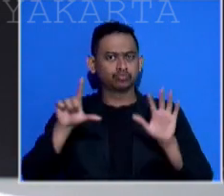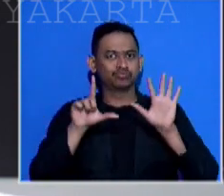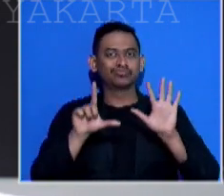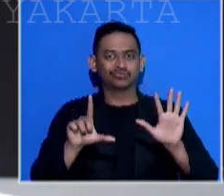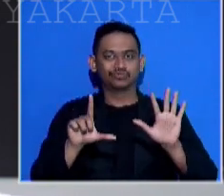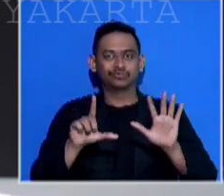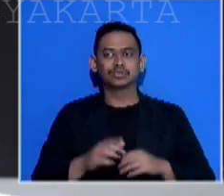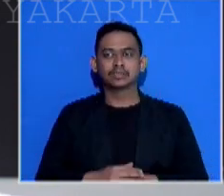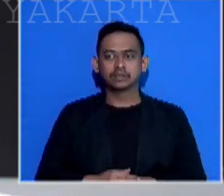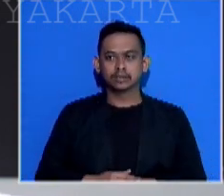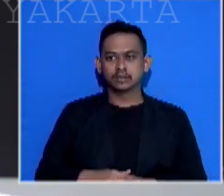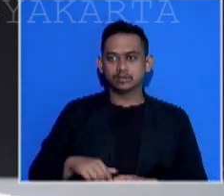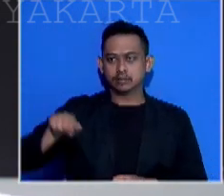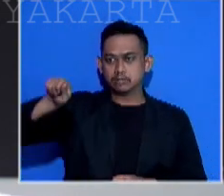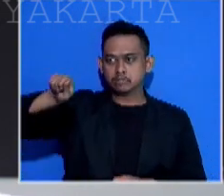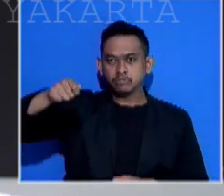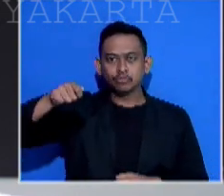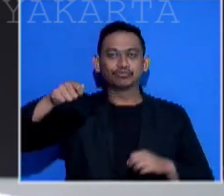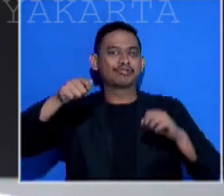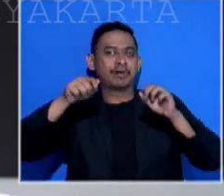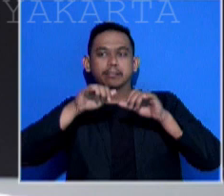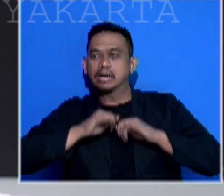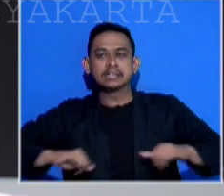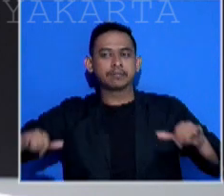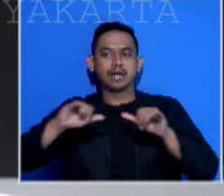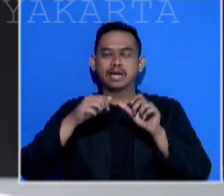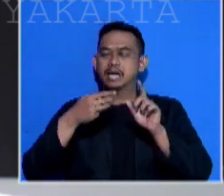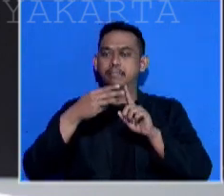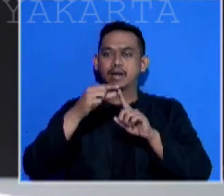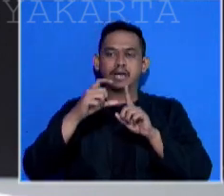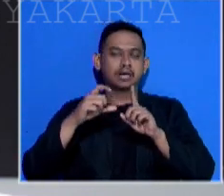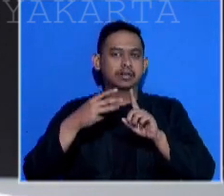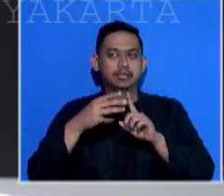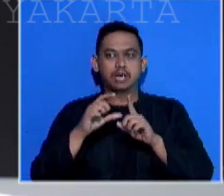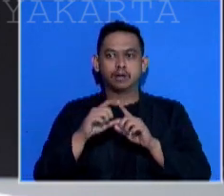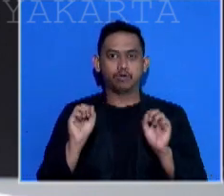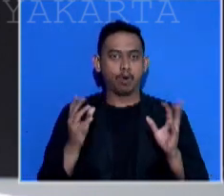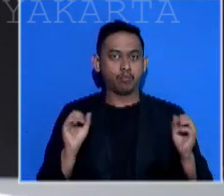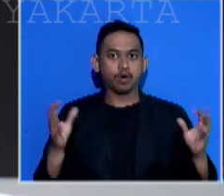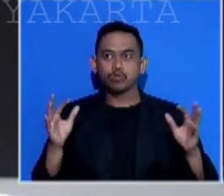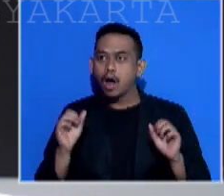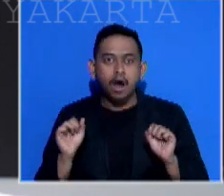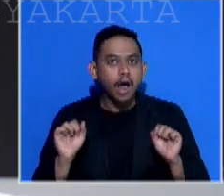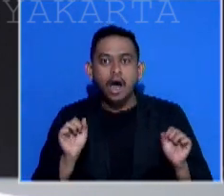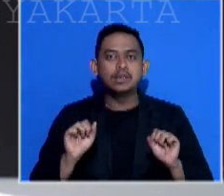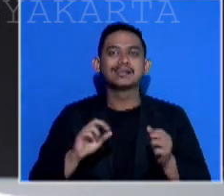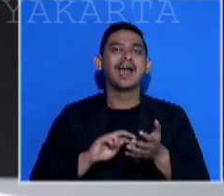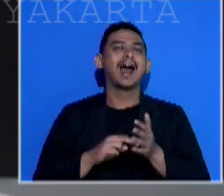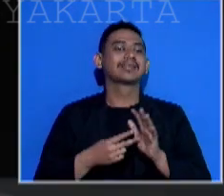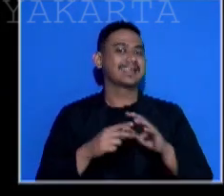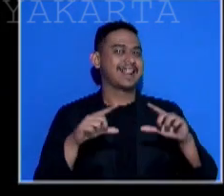oleh BPBD kabupaten Sleman suara Siren terdengar meraung-raung menandakan peralatan ews dalam kondisi